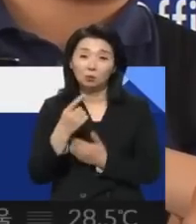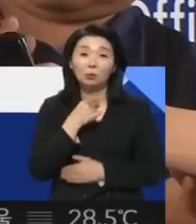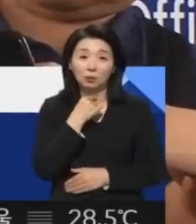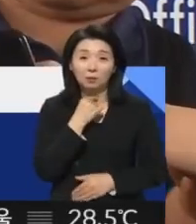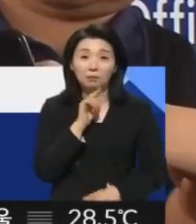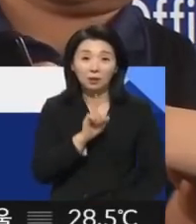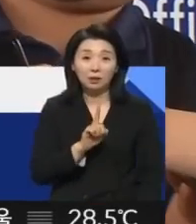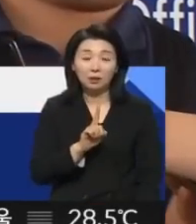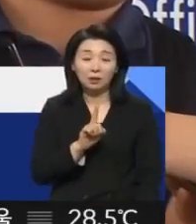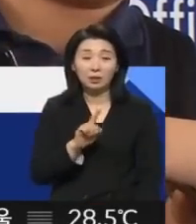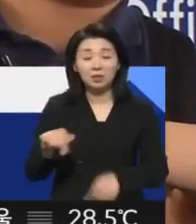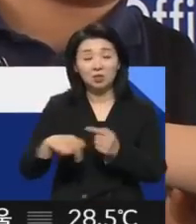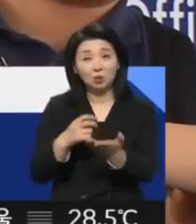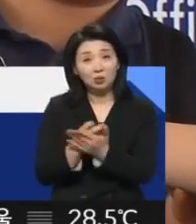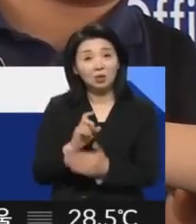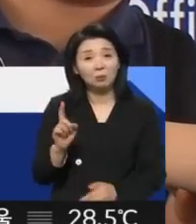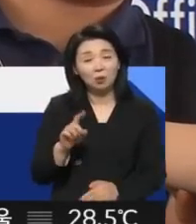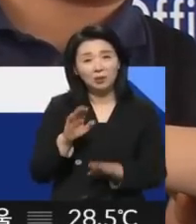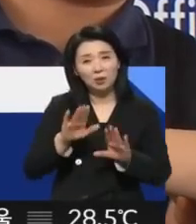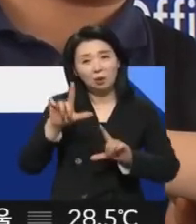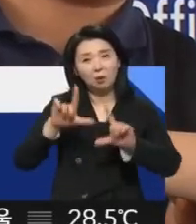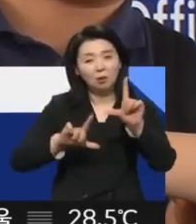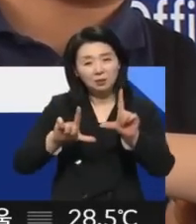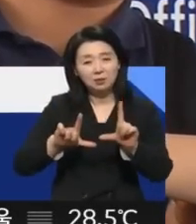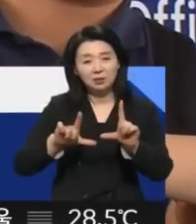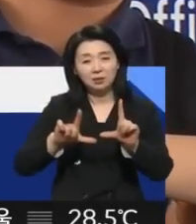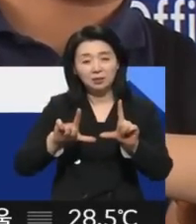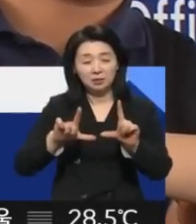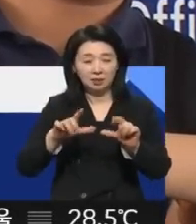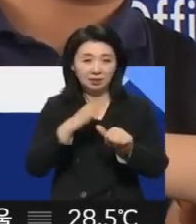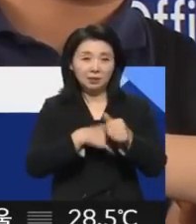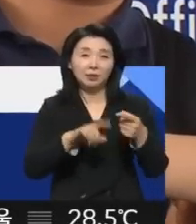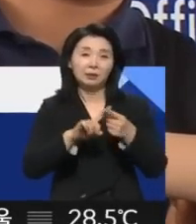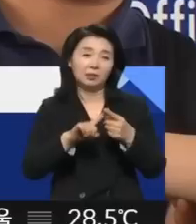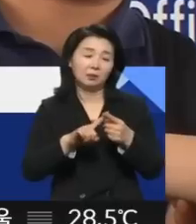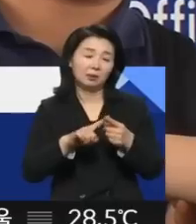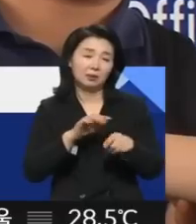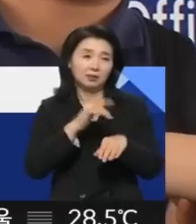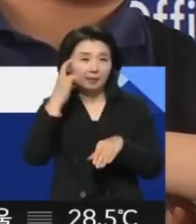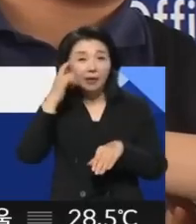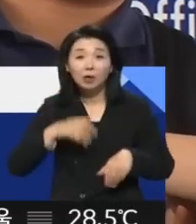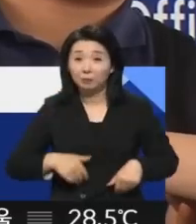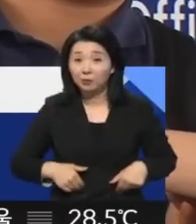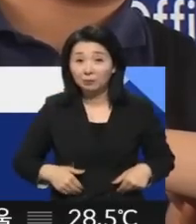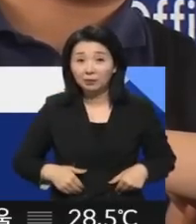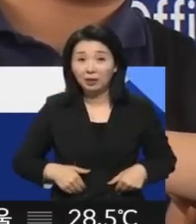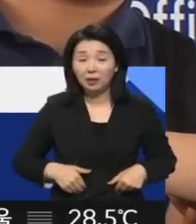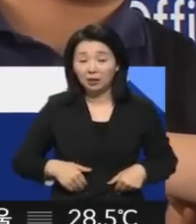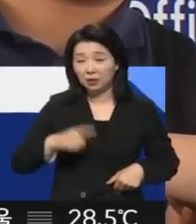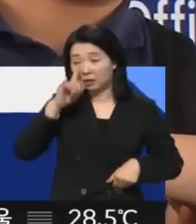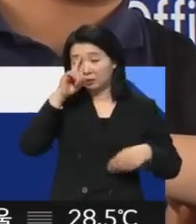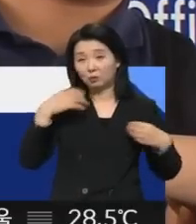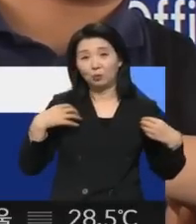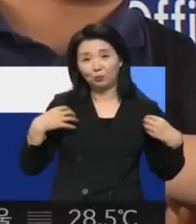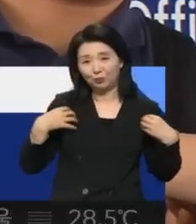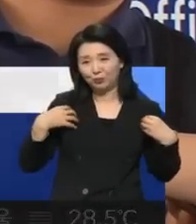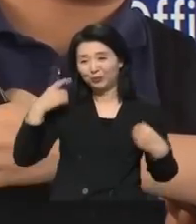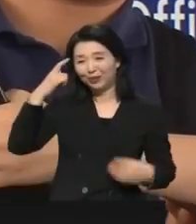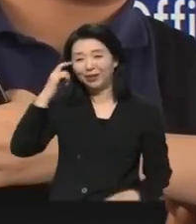지향한다. 정책이라고 하는 것은 현실적인 여건을 많이 고려를 해야죠. 그렇죠? 고려해야 되고 그다음에 정부의 또 기조도 있고.